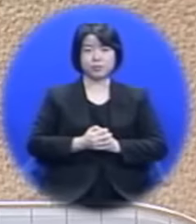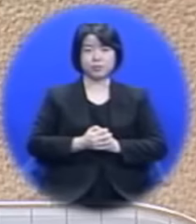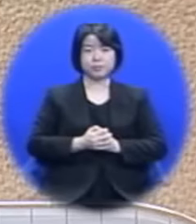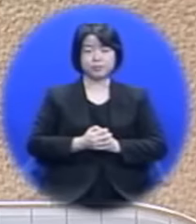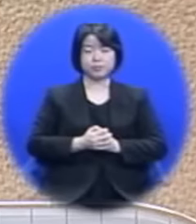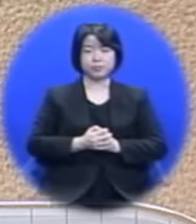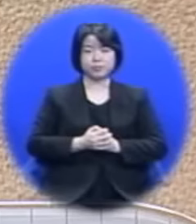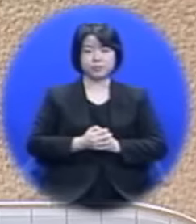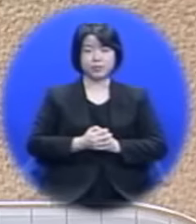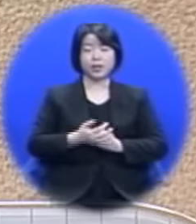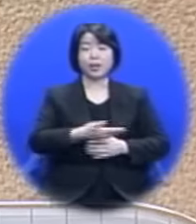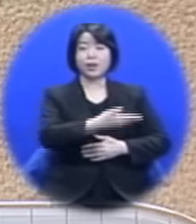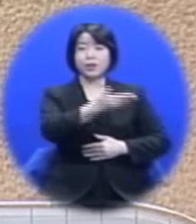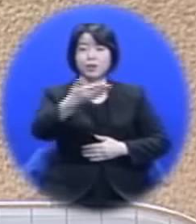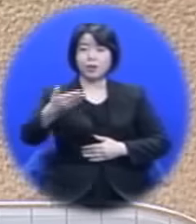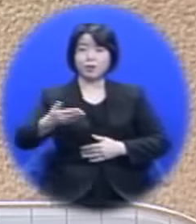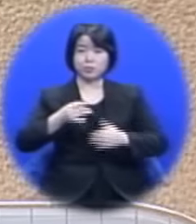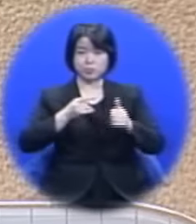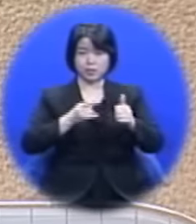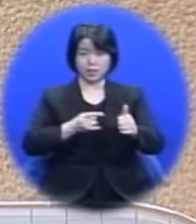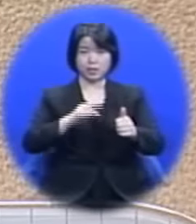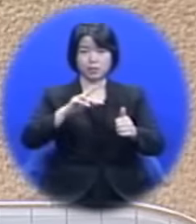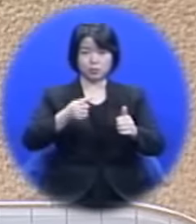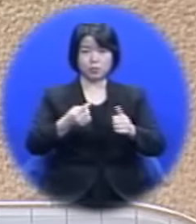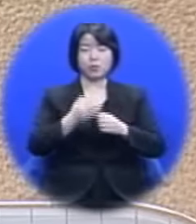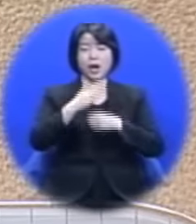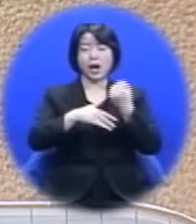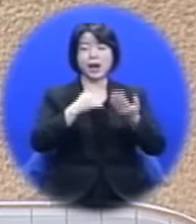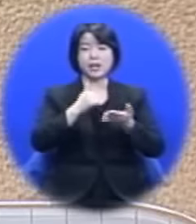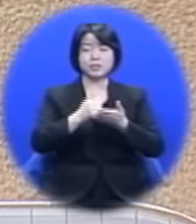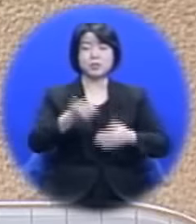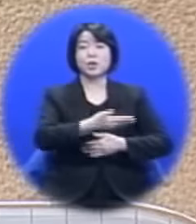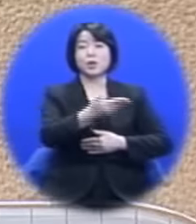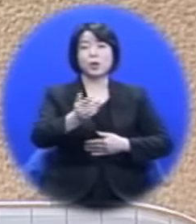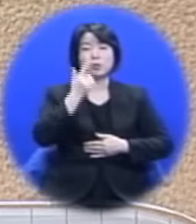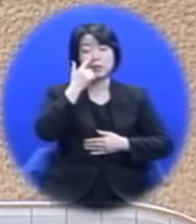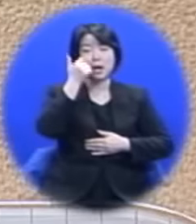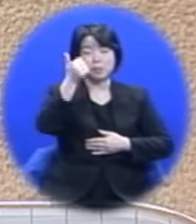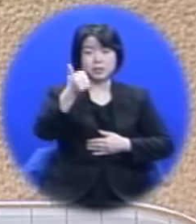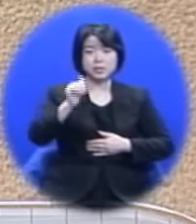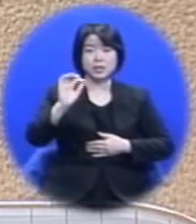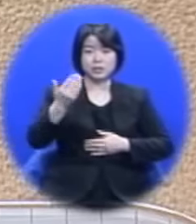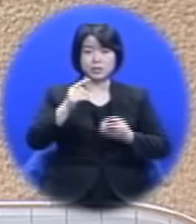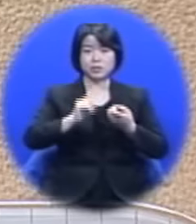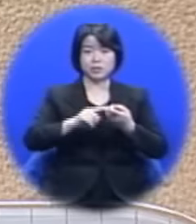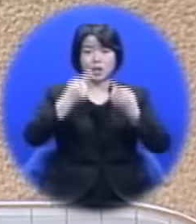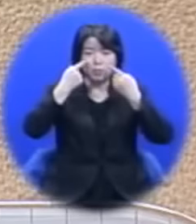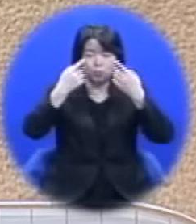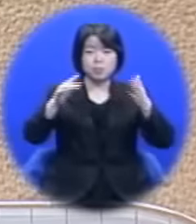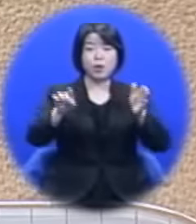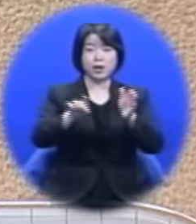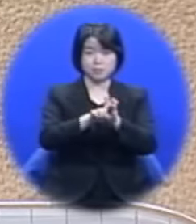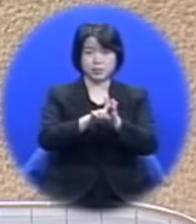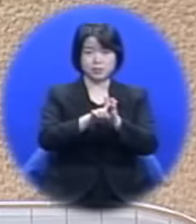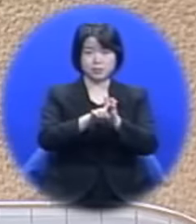달라져요 여러분에게도 하나님이 여러분의 아버지가 되심에 대한이 분명한